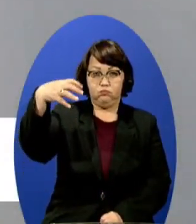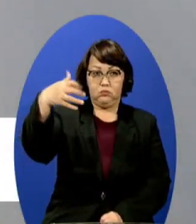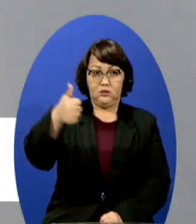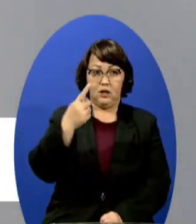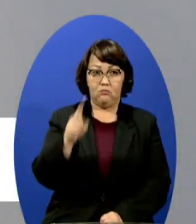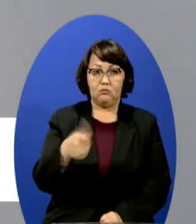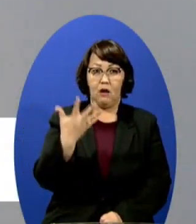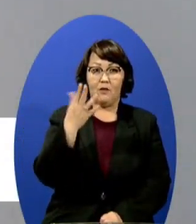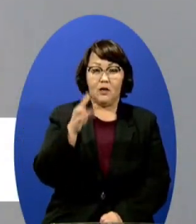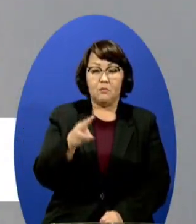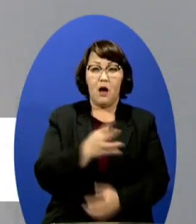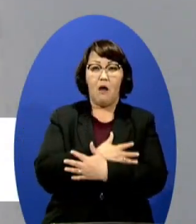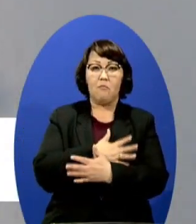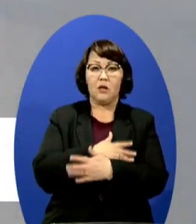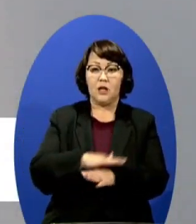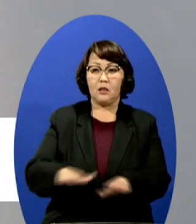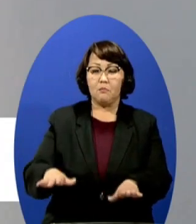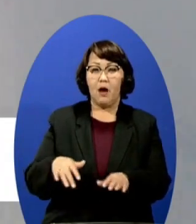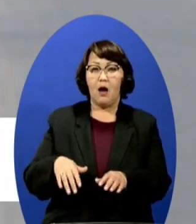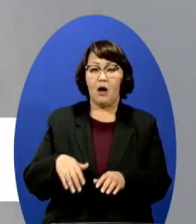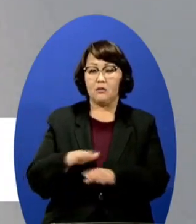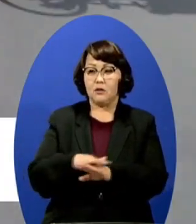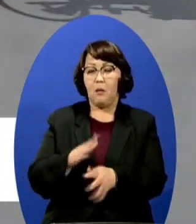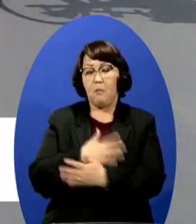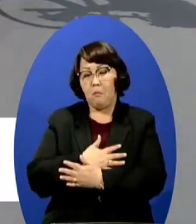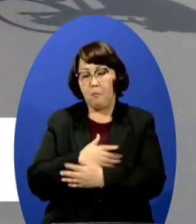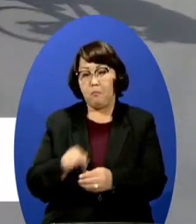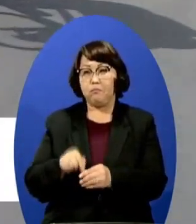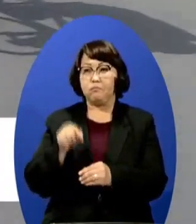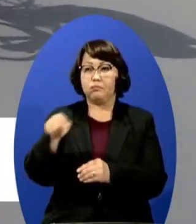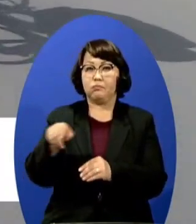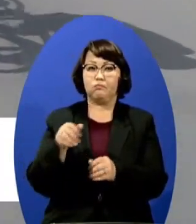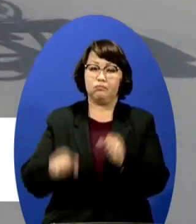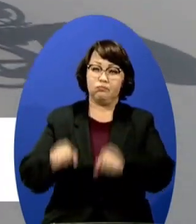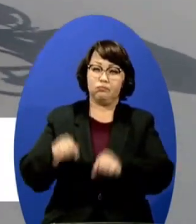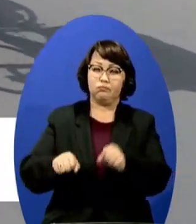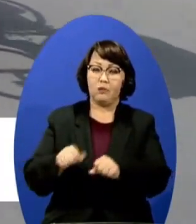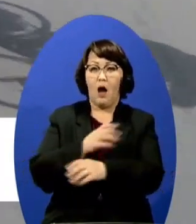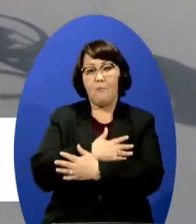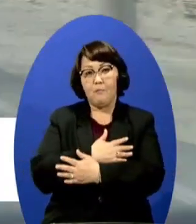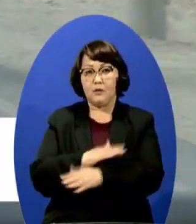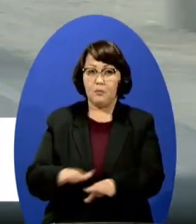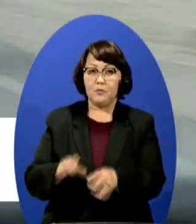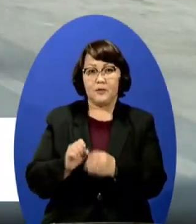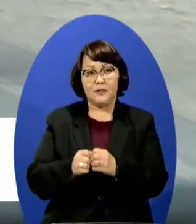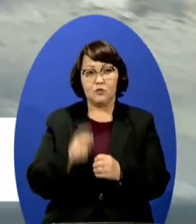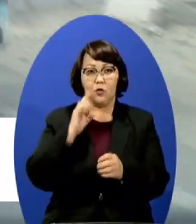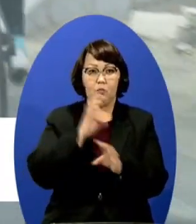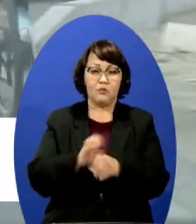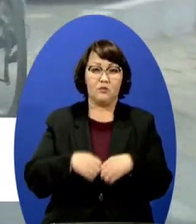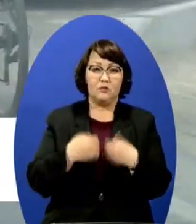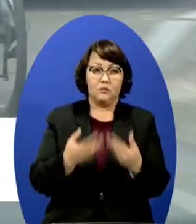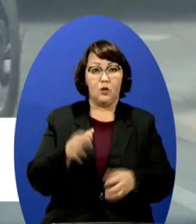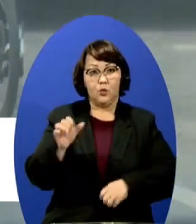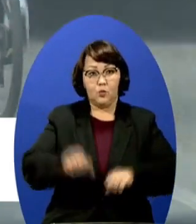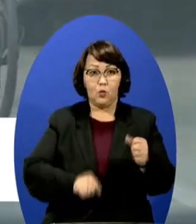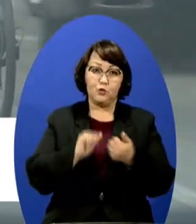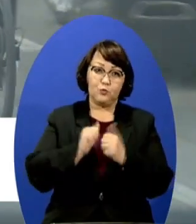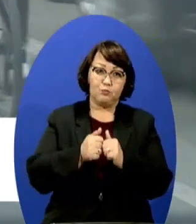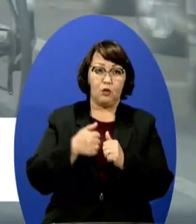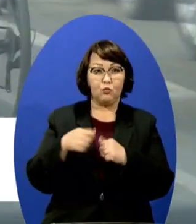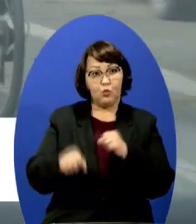амрах талбай тавихаар төлөвлөсөн байна. Мөн дугуй спортын мэрэгжлийн тамирчид болон дугуйн спорт сонирхогчид ийм замтай болсноор бэлтгэлээ аюулгүй орчинд